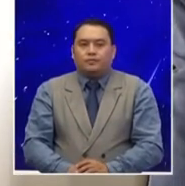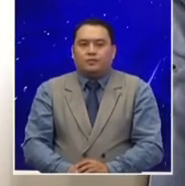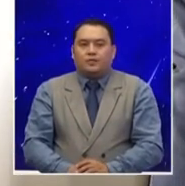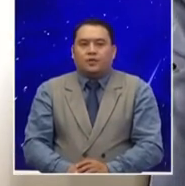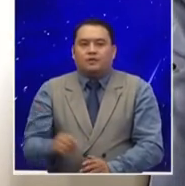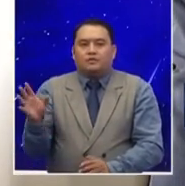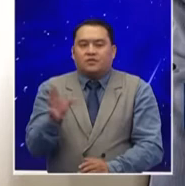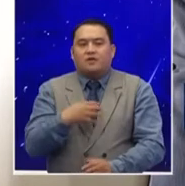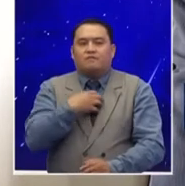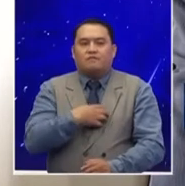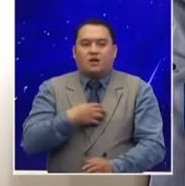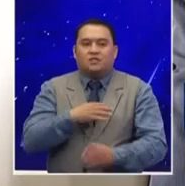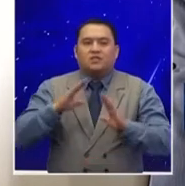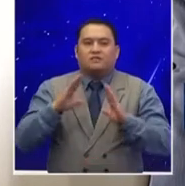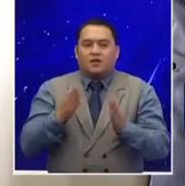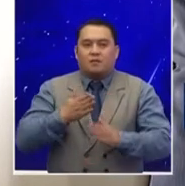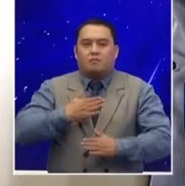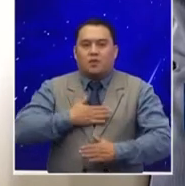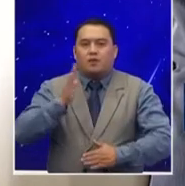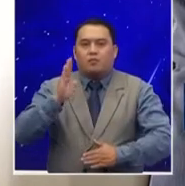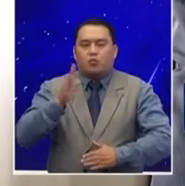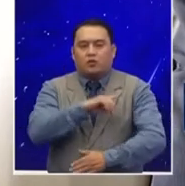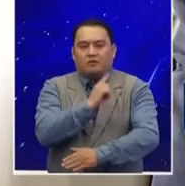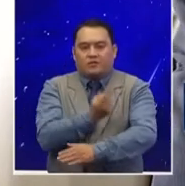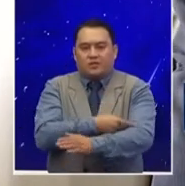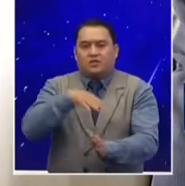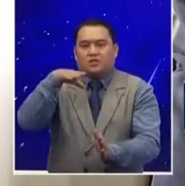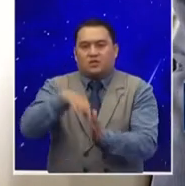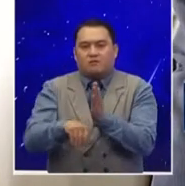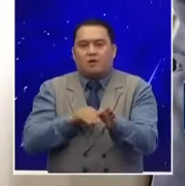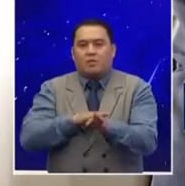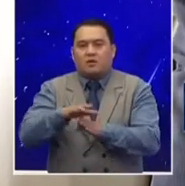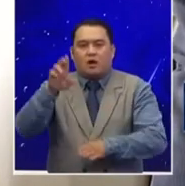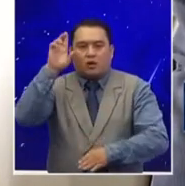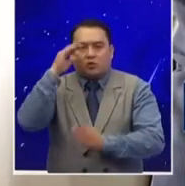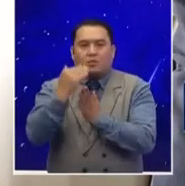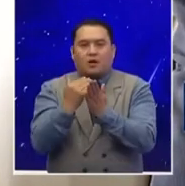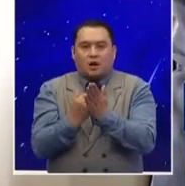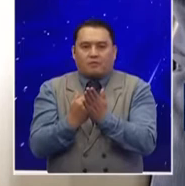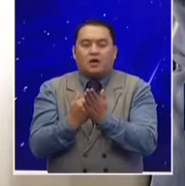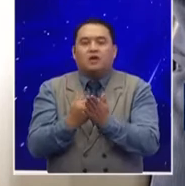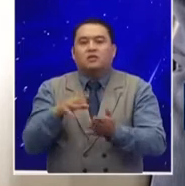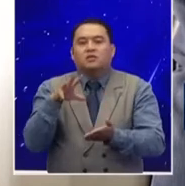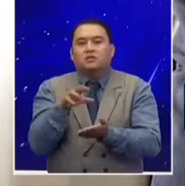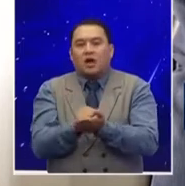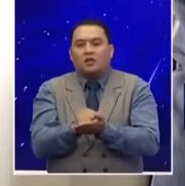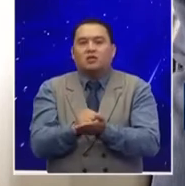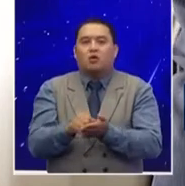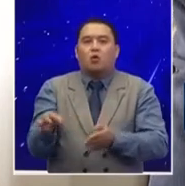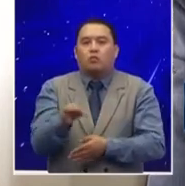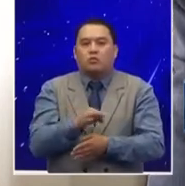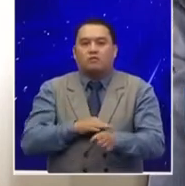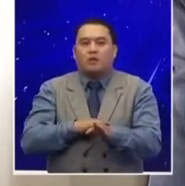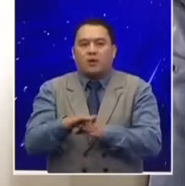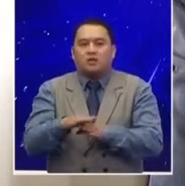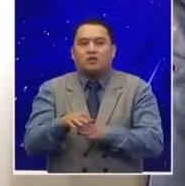Затронуты все жизненно важные сферы. Мы и дальше будем прилагать все усилия для реализации государственных программ. В рамках дорожной карты занятости в области